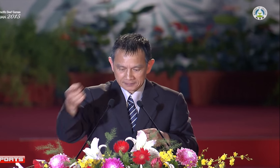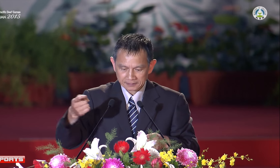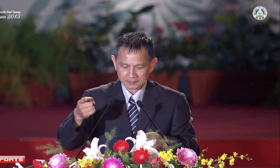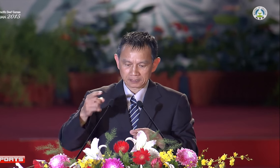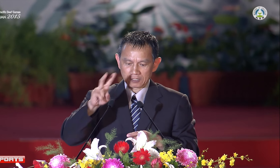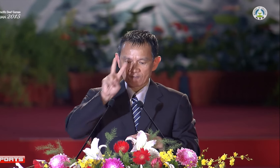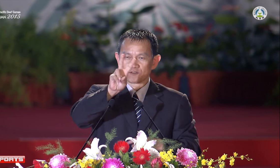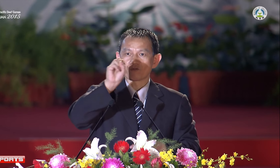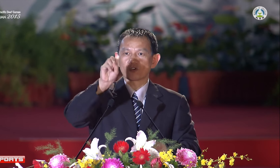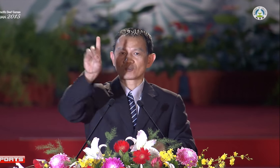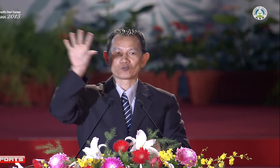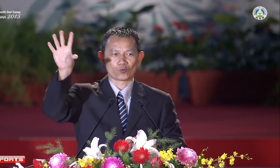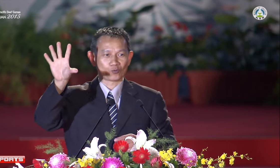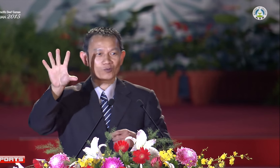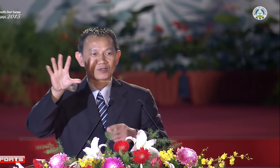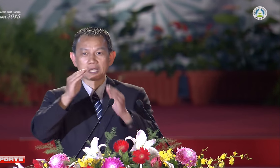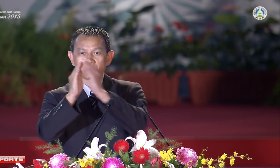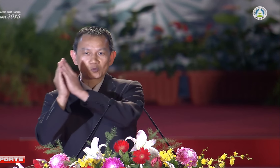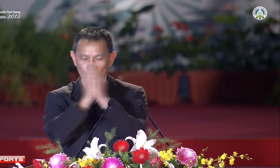桃园，